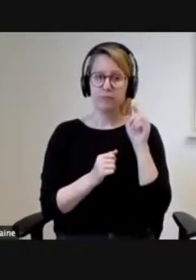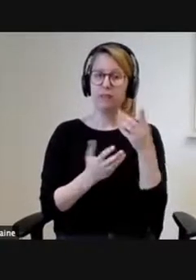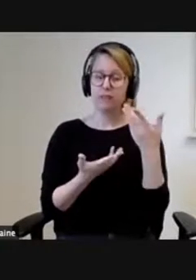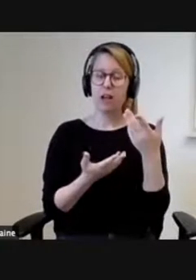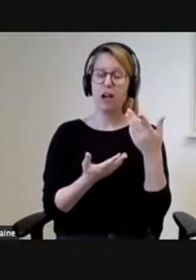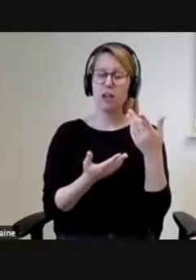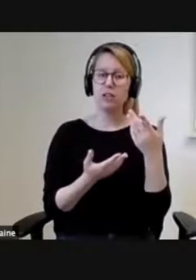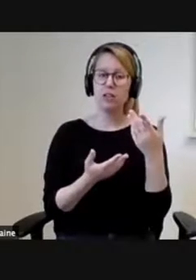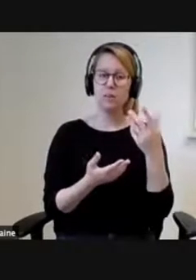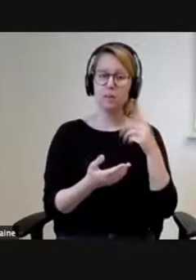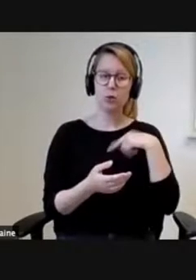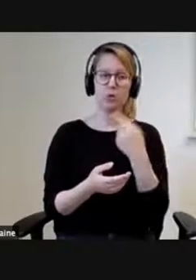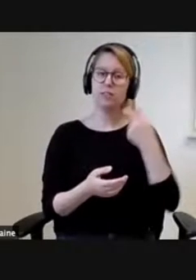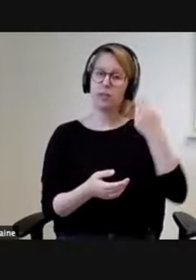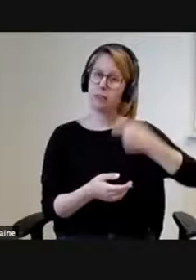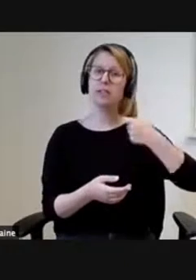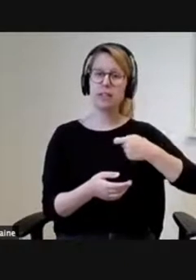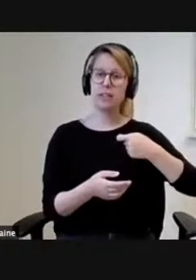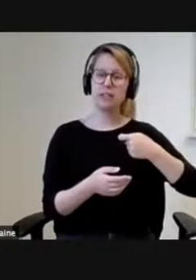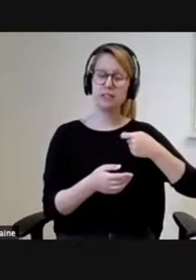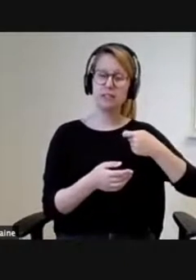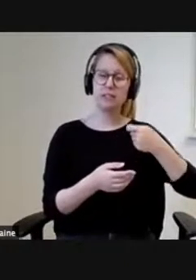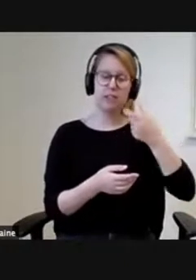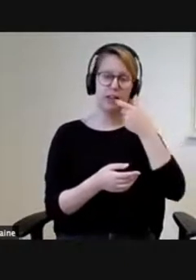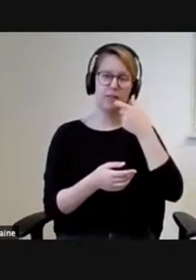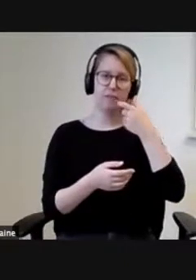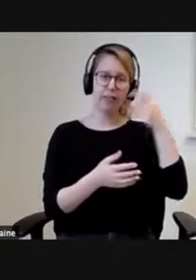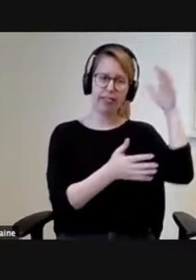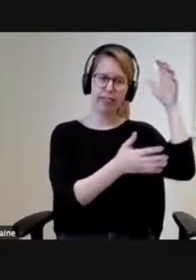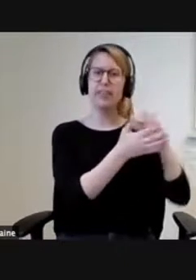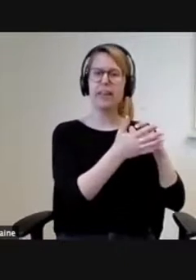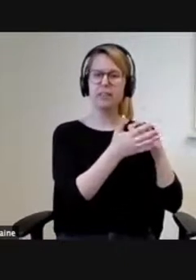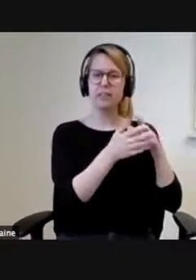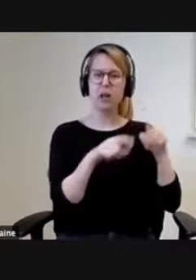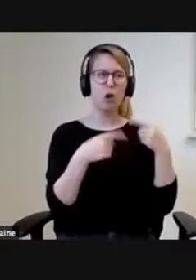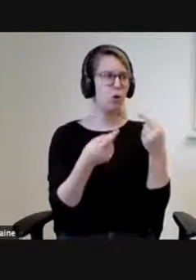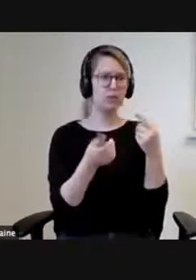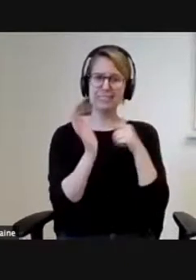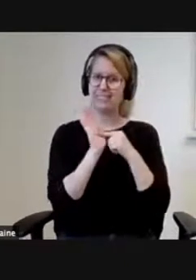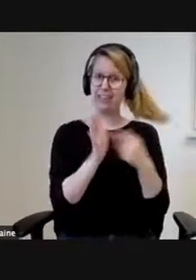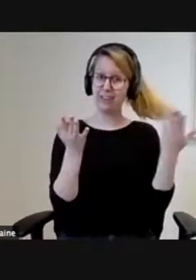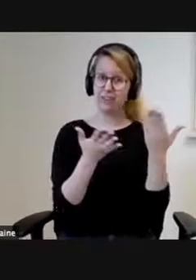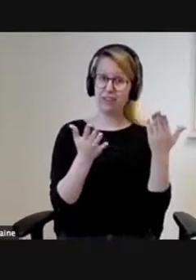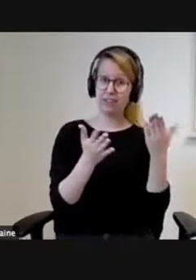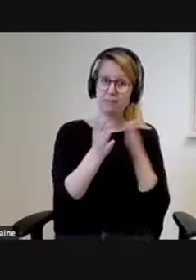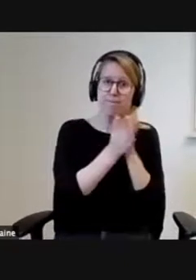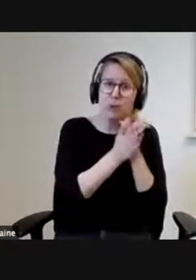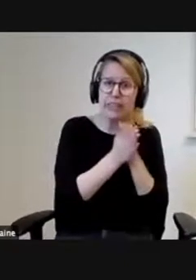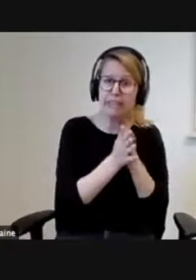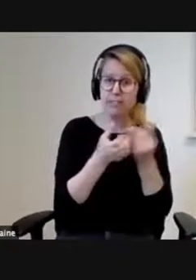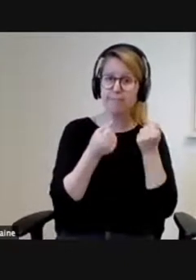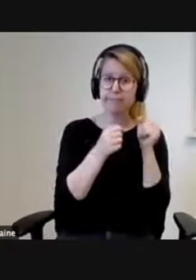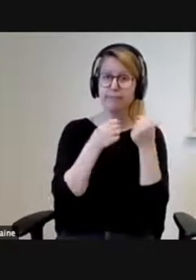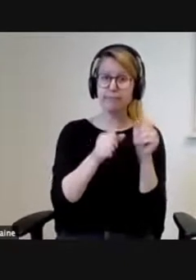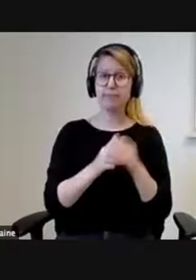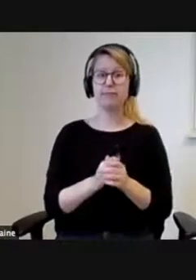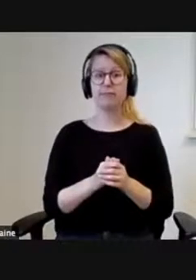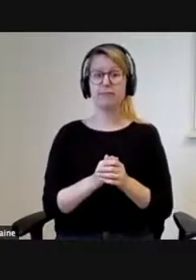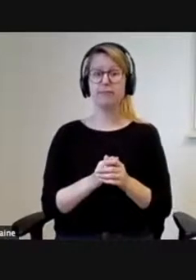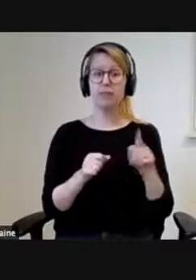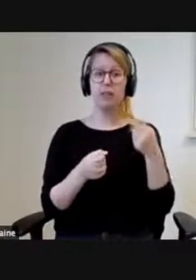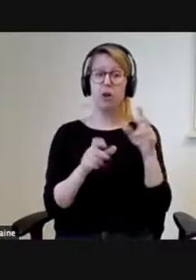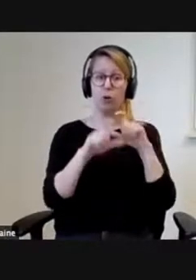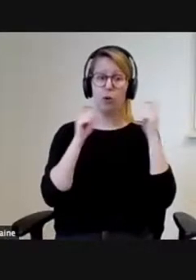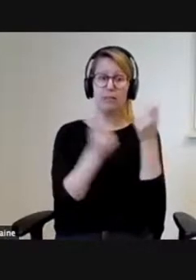de cet engagement, un engagement également aussi de la commissaire pour l'égalité, Elena